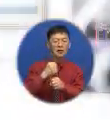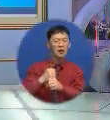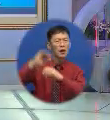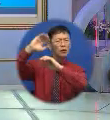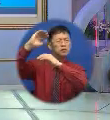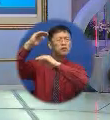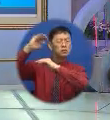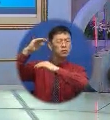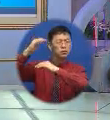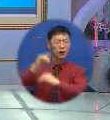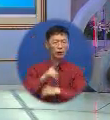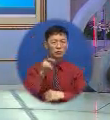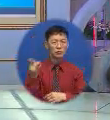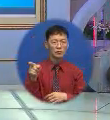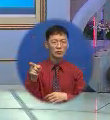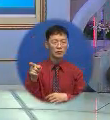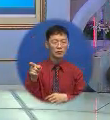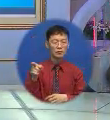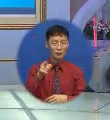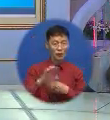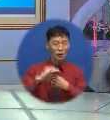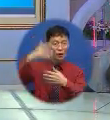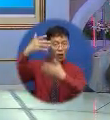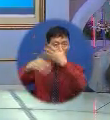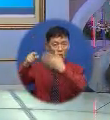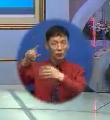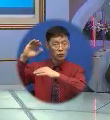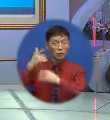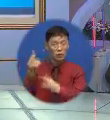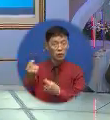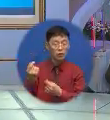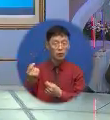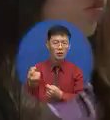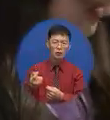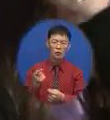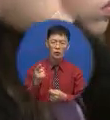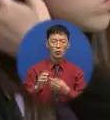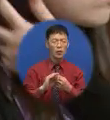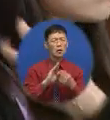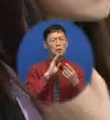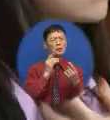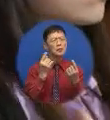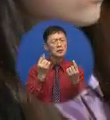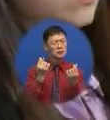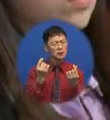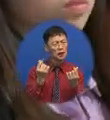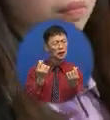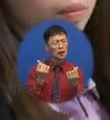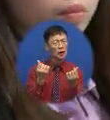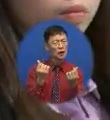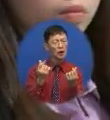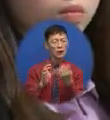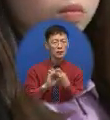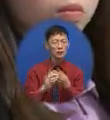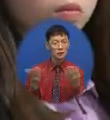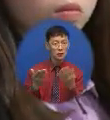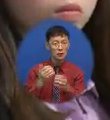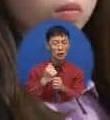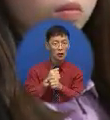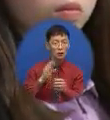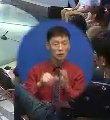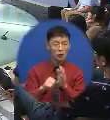만들어냈다 설명을 하고 있는 겁니다. 이 영화 속의 얘기인데 아주 비슷한